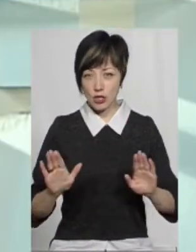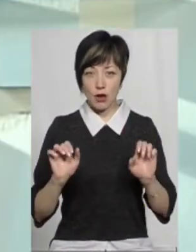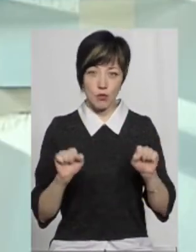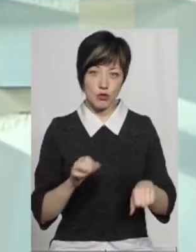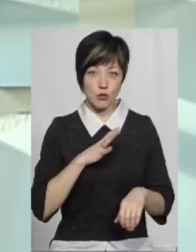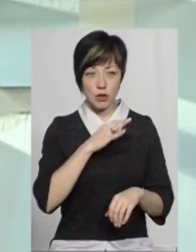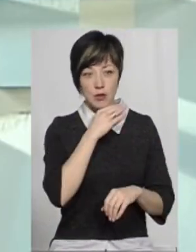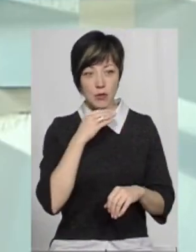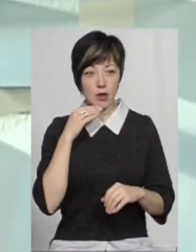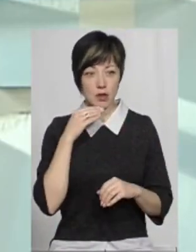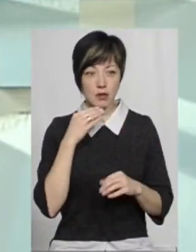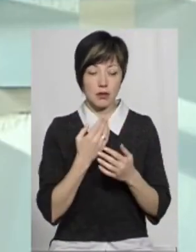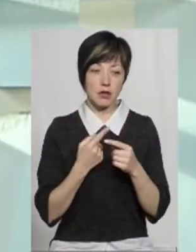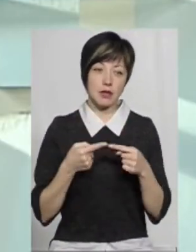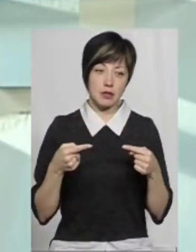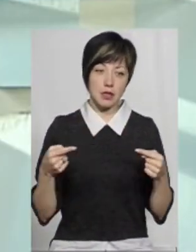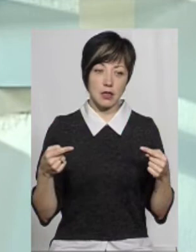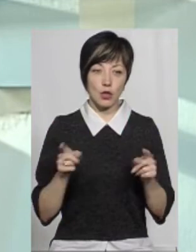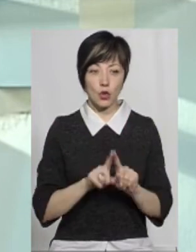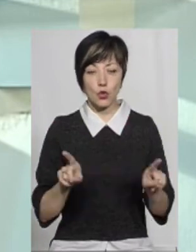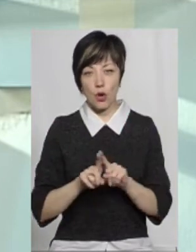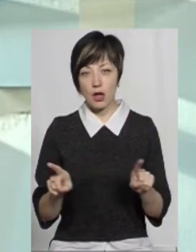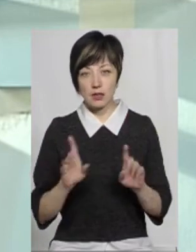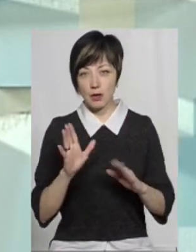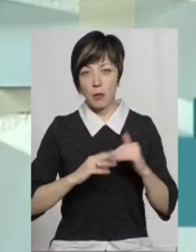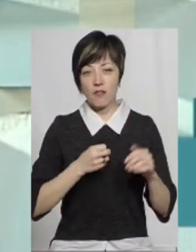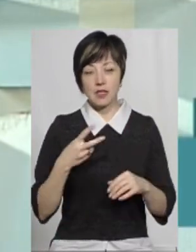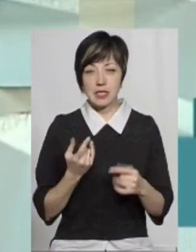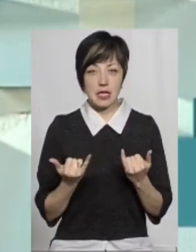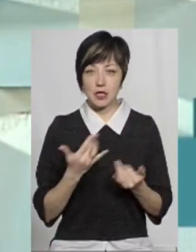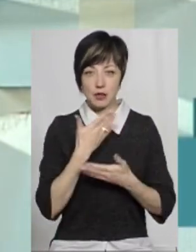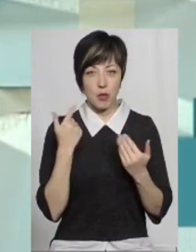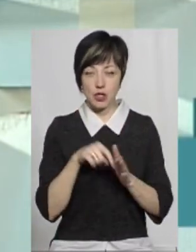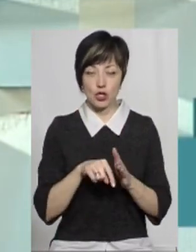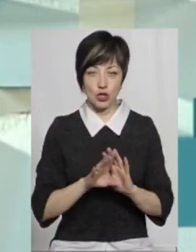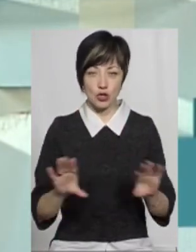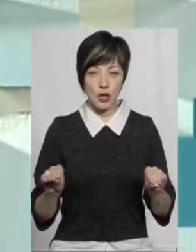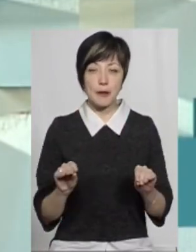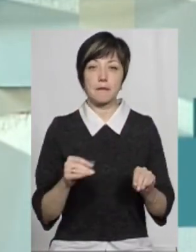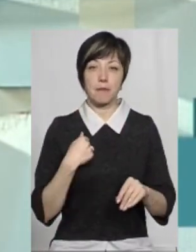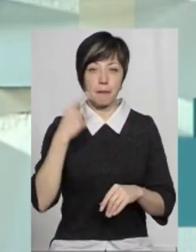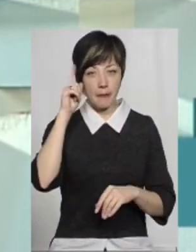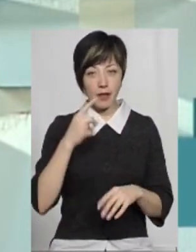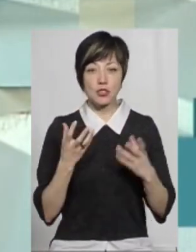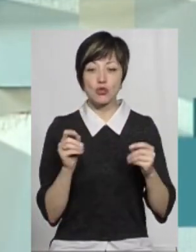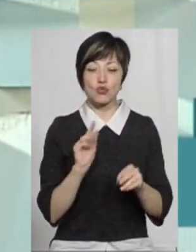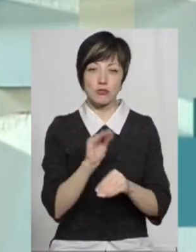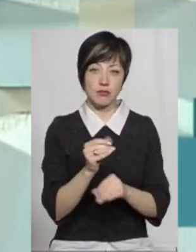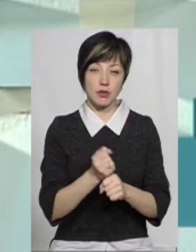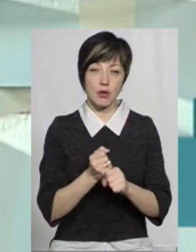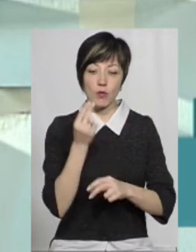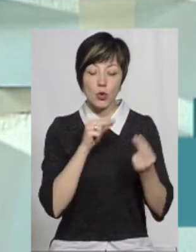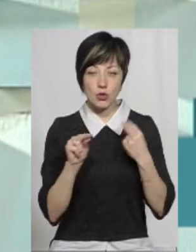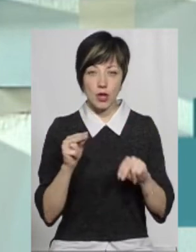бути багато всяких там нюансів, чисто професійних, але це зараз не має ніякого значення. Ми знаємо, що ще треба зробити,